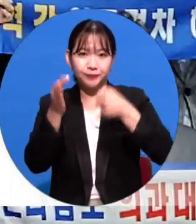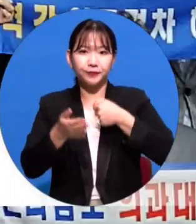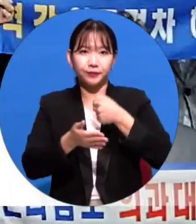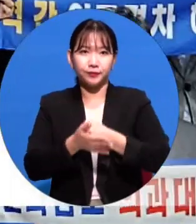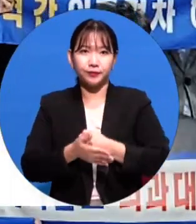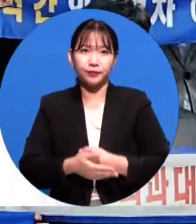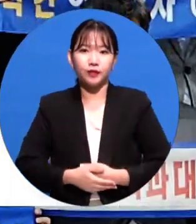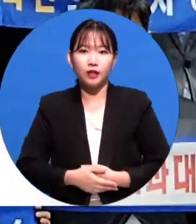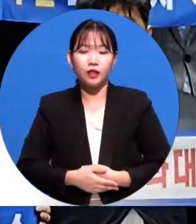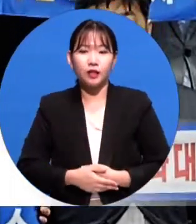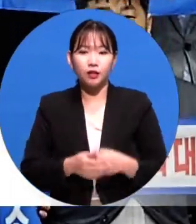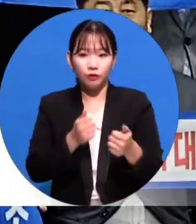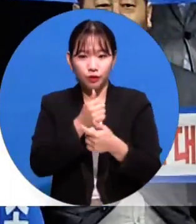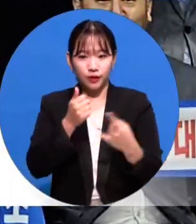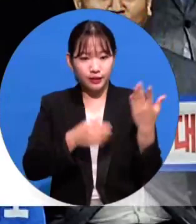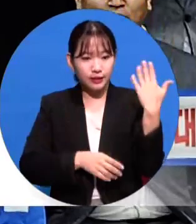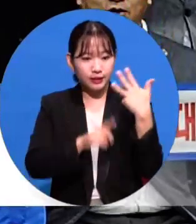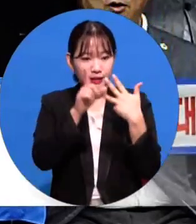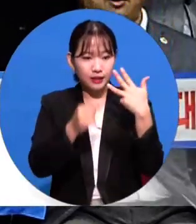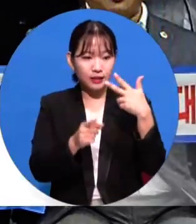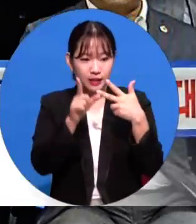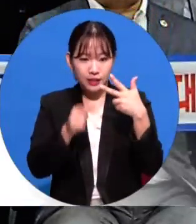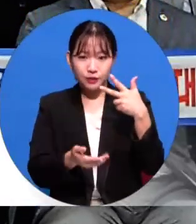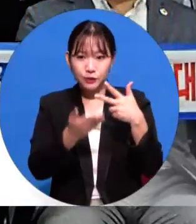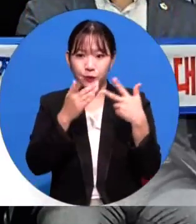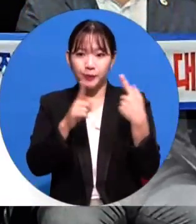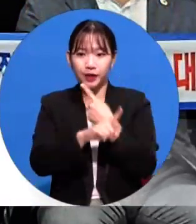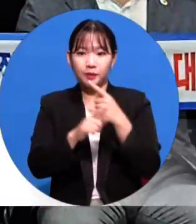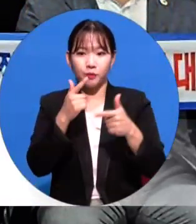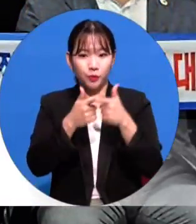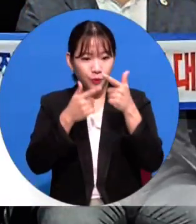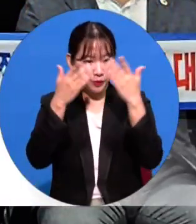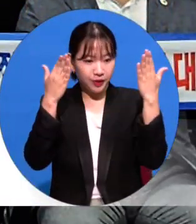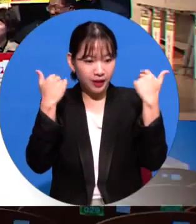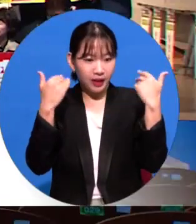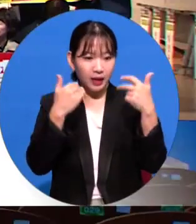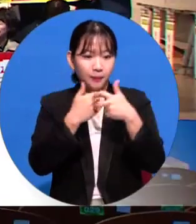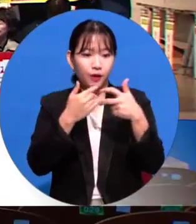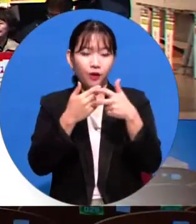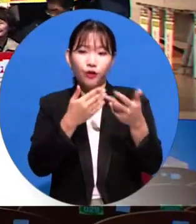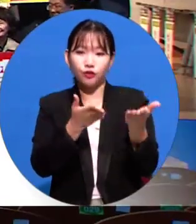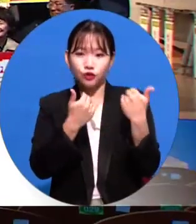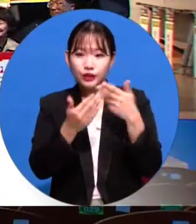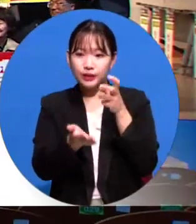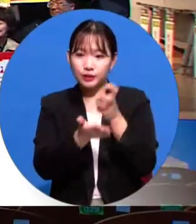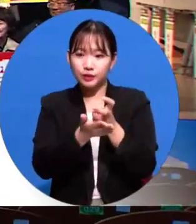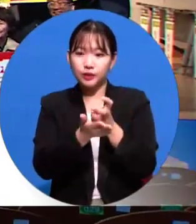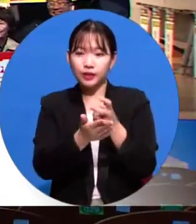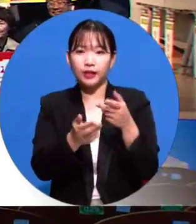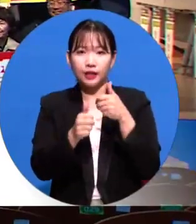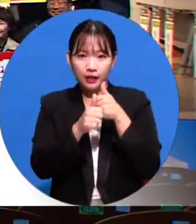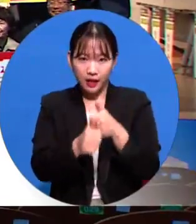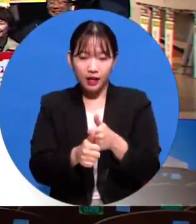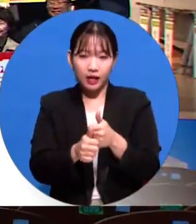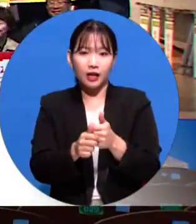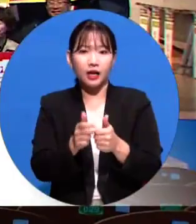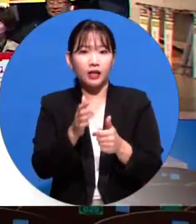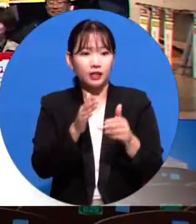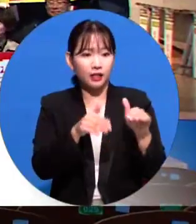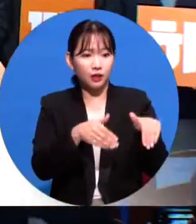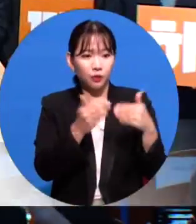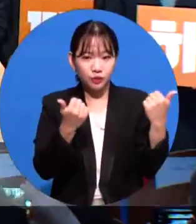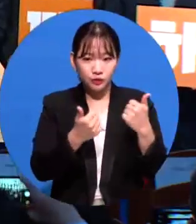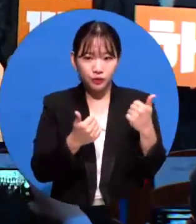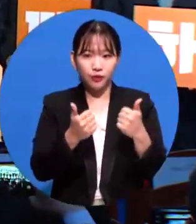했습니다 이번에는 지난 7월 초 개정된 목포대 의대 위치에 조례에 따라 시도 의원과 학계 시민사회 단체 등